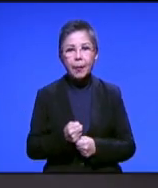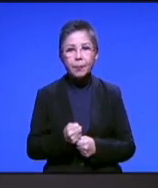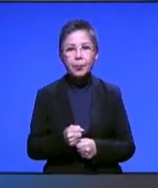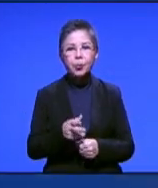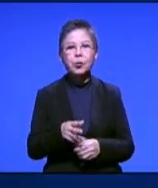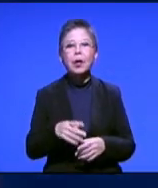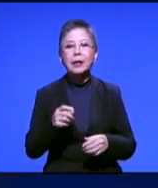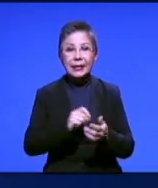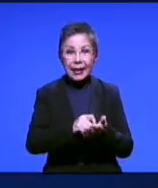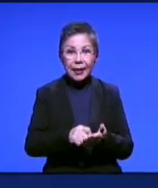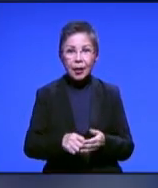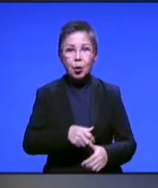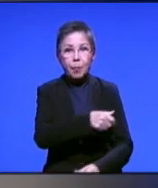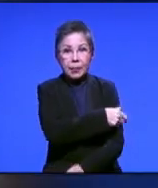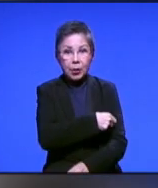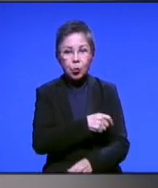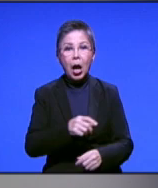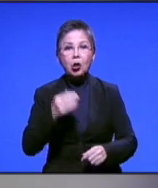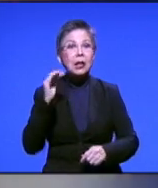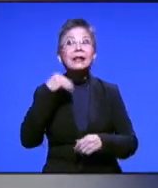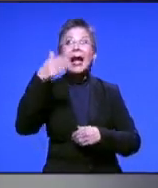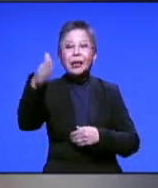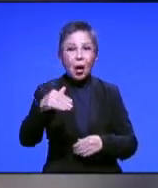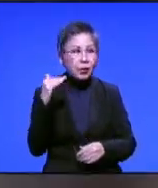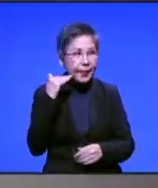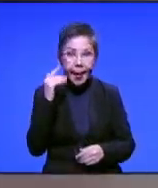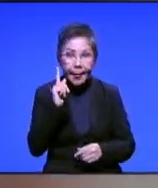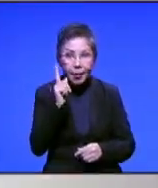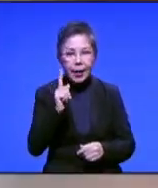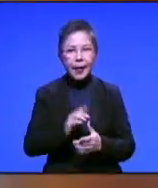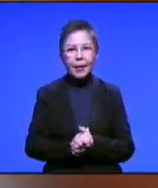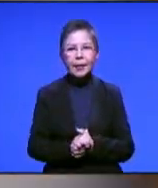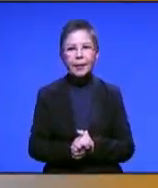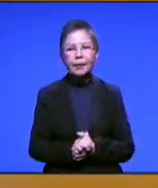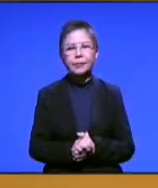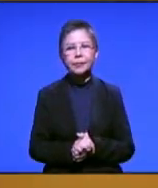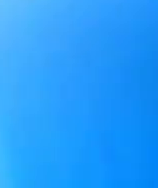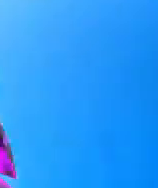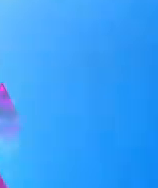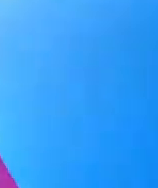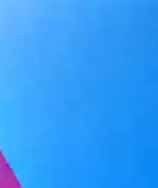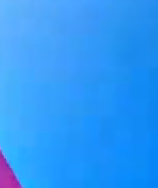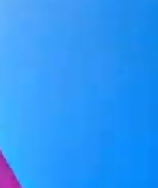catatan penyelenggara acara demi keamanan semua pihak. Dahil Akbar, Pati, Jawa Tengah.